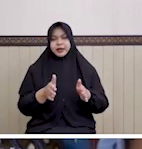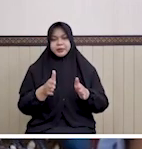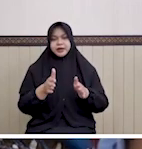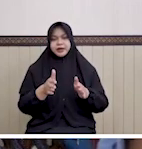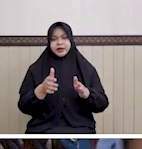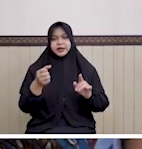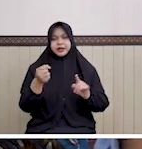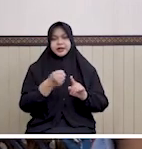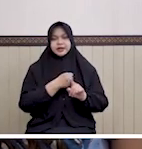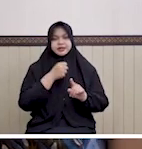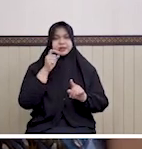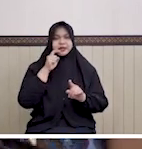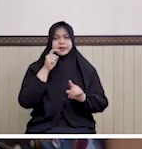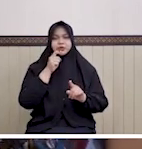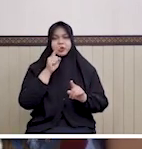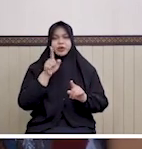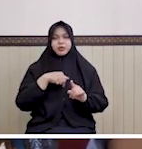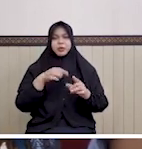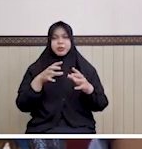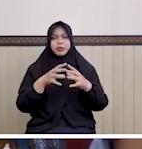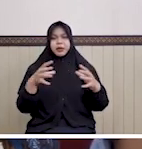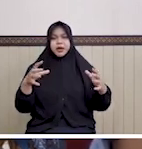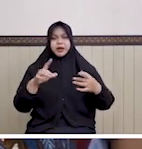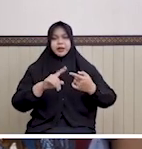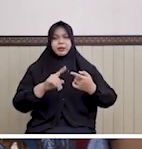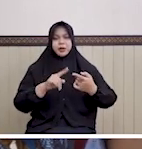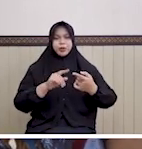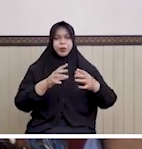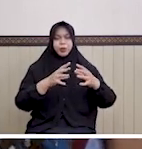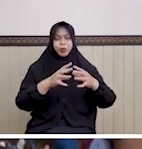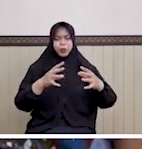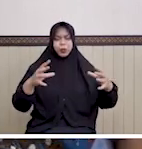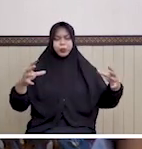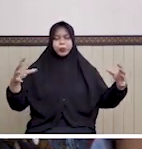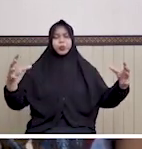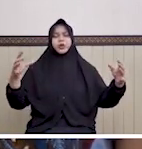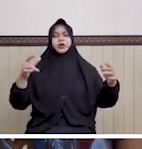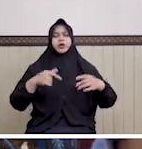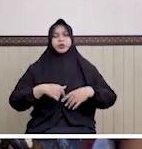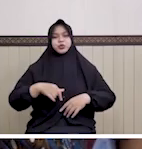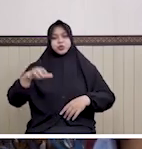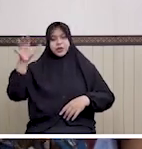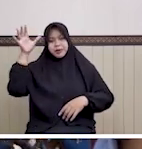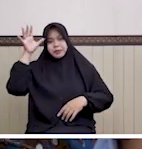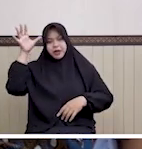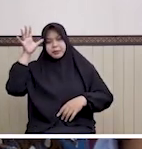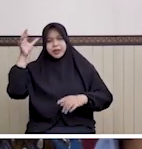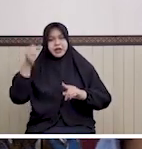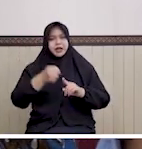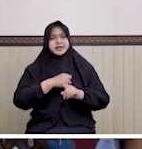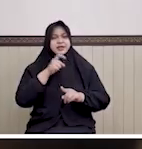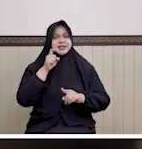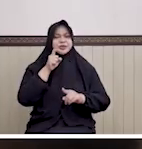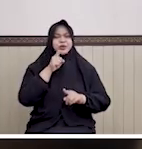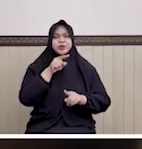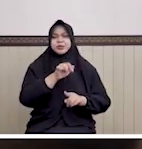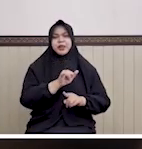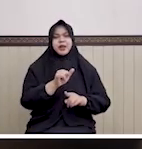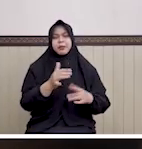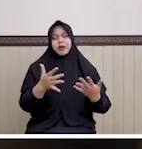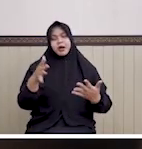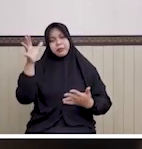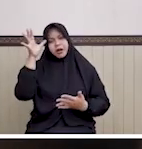kekerasan seksual karena saking banyaknya teman-teman bergaul dan mereka tidak faham kekerasan seksual itu seperti apa gitu